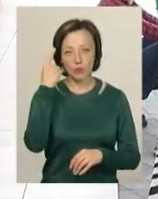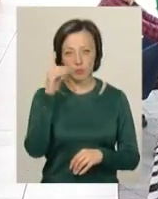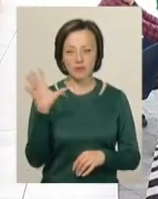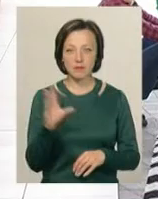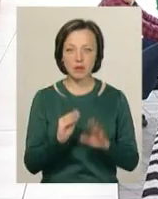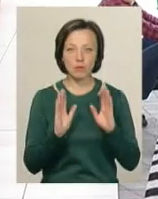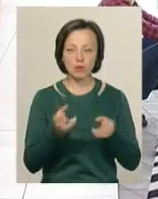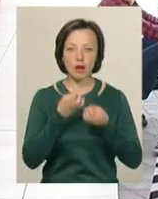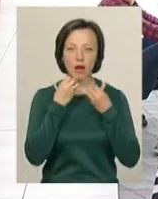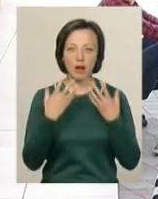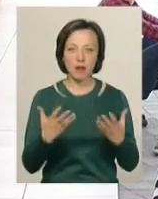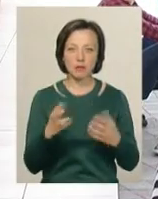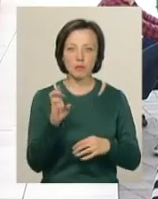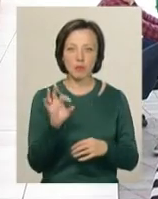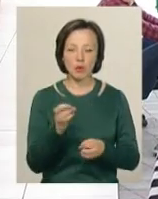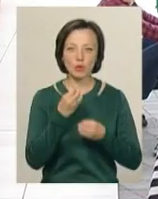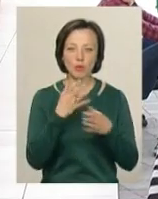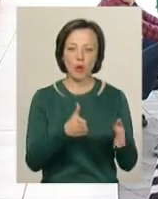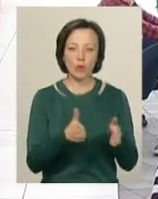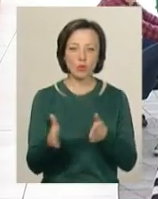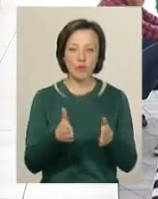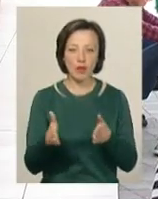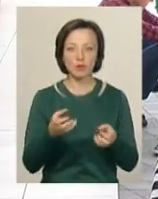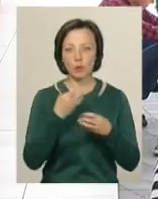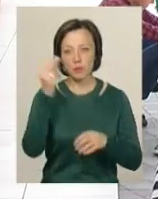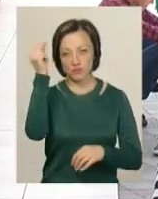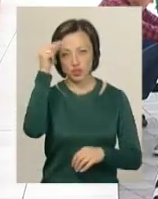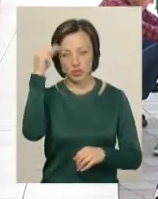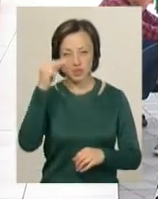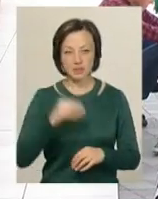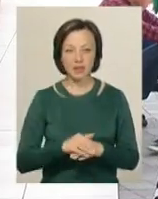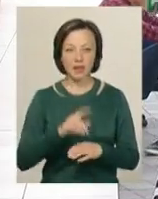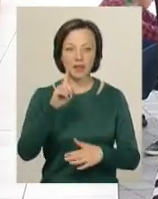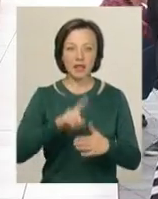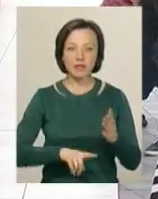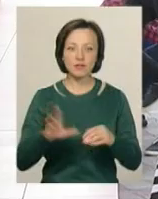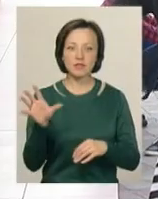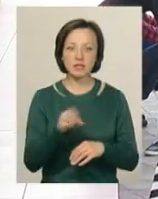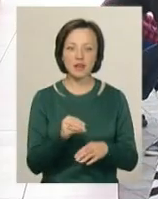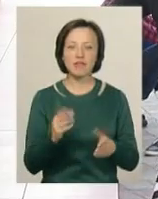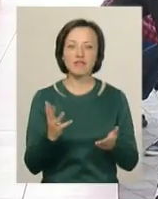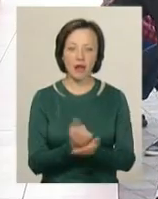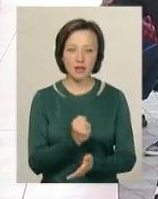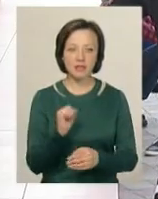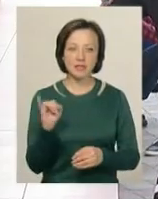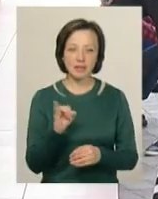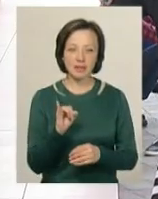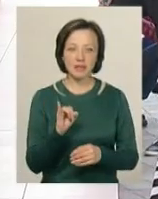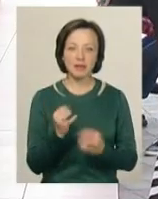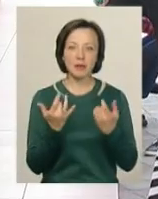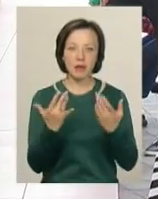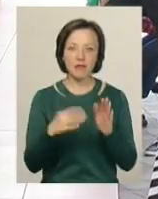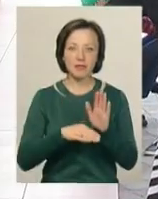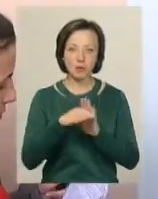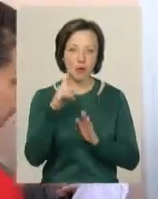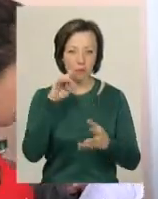буде гаразд, тому що вона добре готувалася, добре вчилася. Так що надіємося, що все вдасться і набере